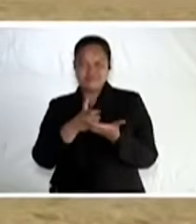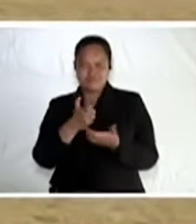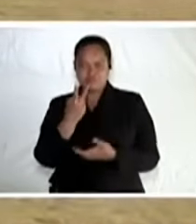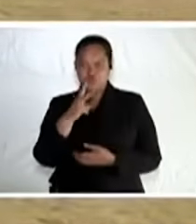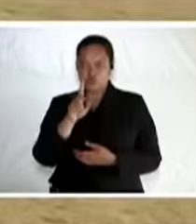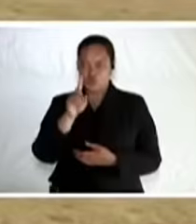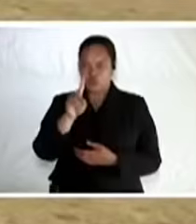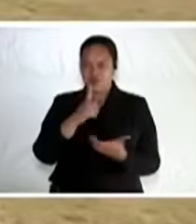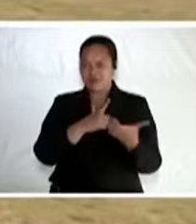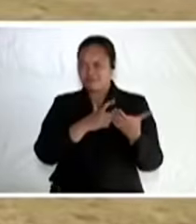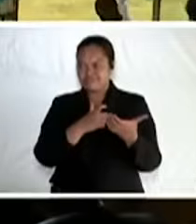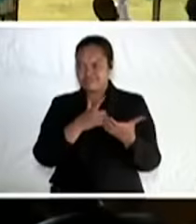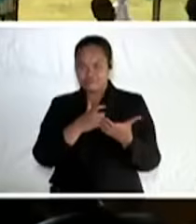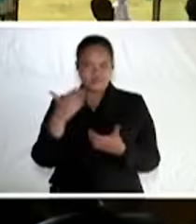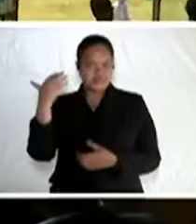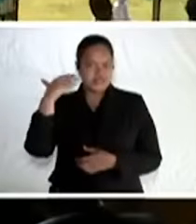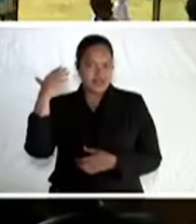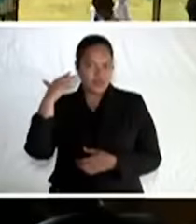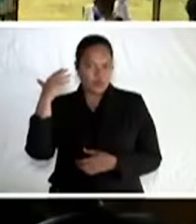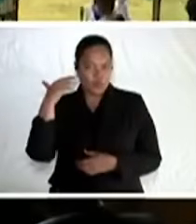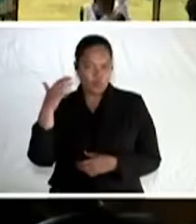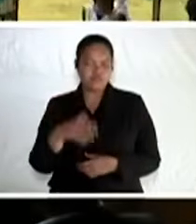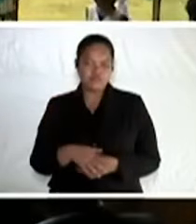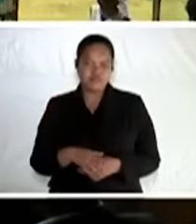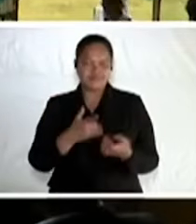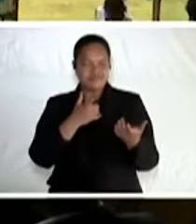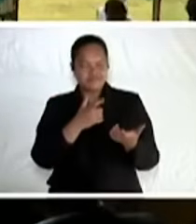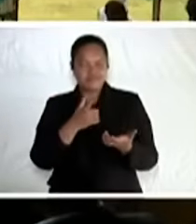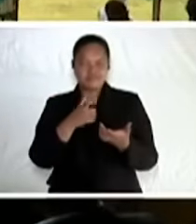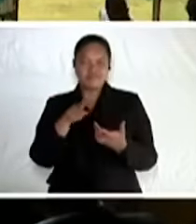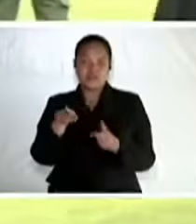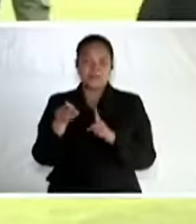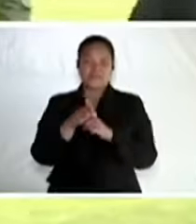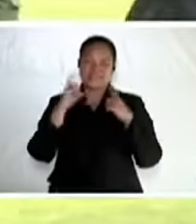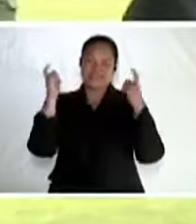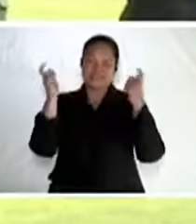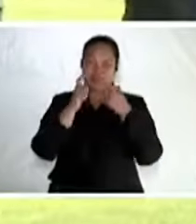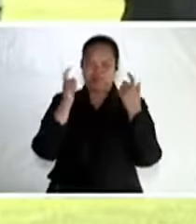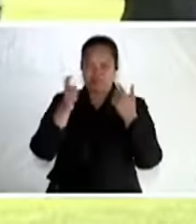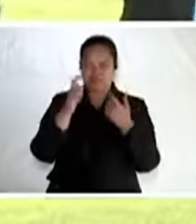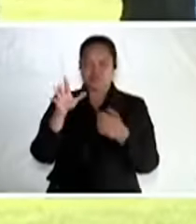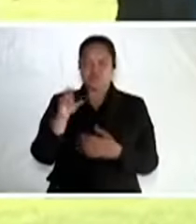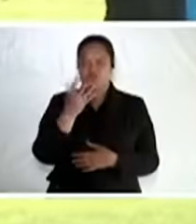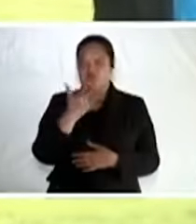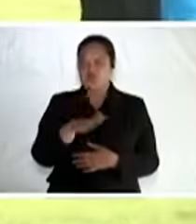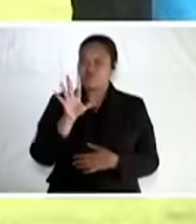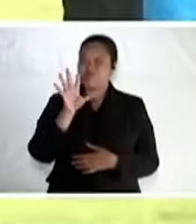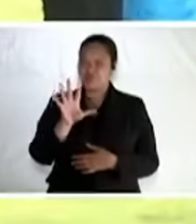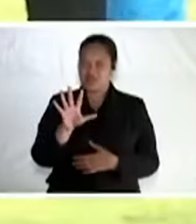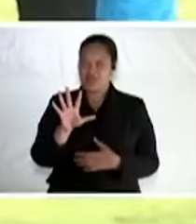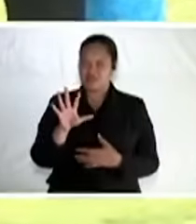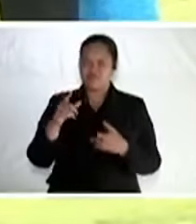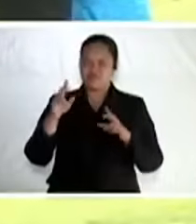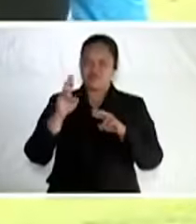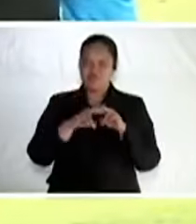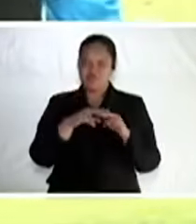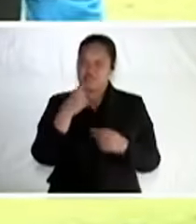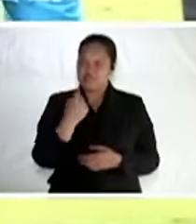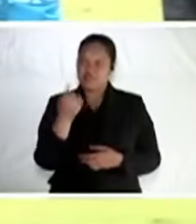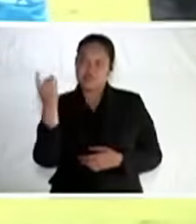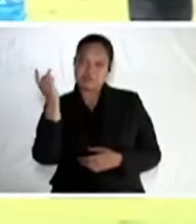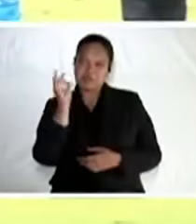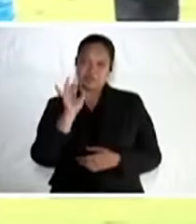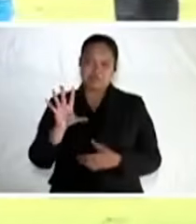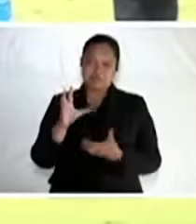taki bo rusa bulkandua e tiki tale tunga ni songo ni kia na maro taki na e makili masanga bulkalima ni nonda tunga lala ni